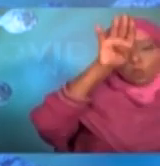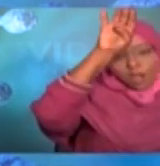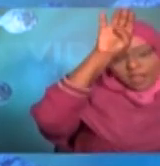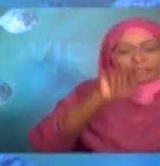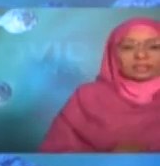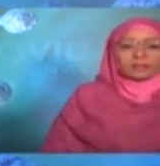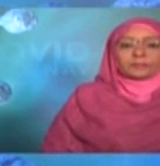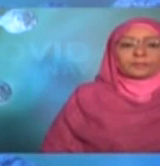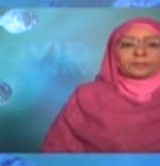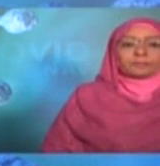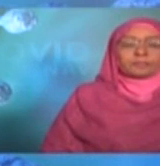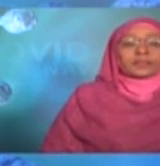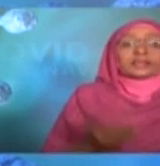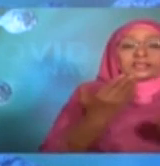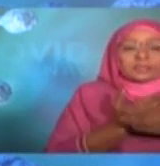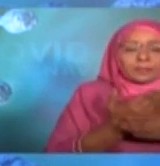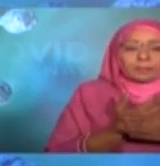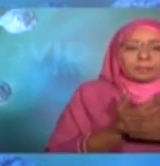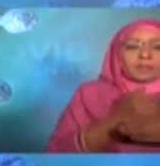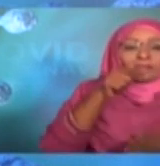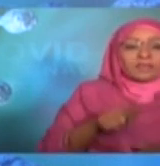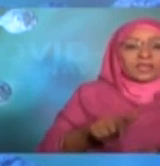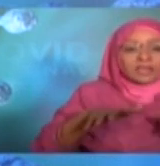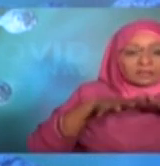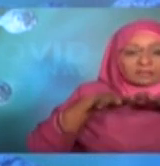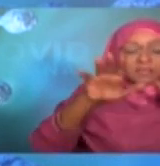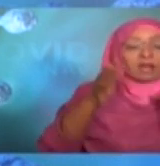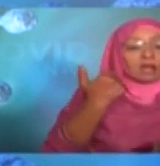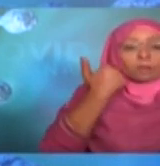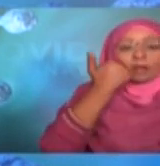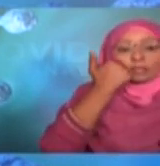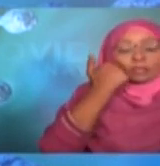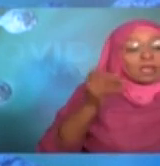أيضا سببا لانتشار المرض بشكل